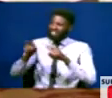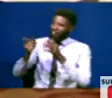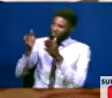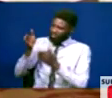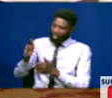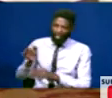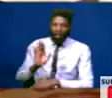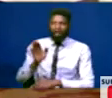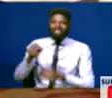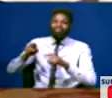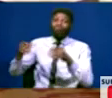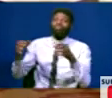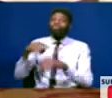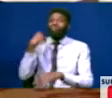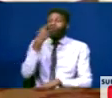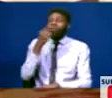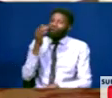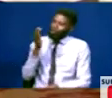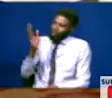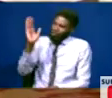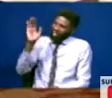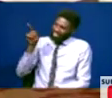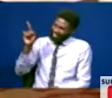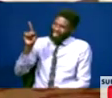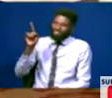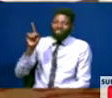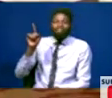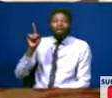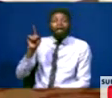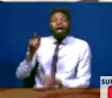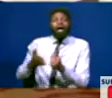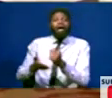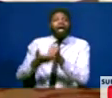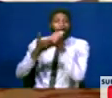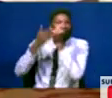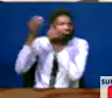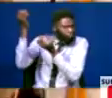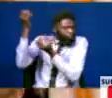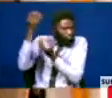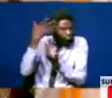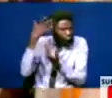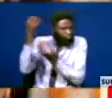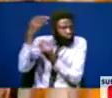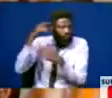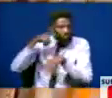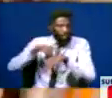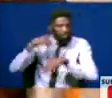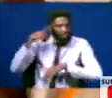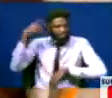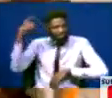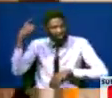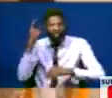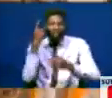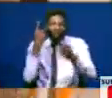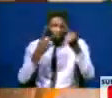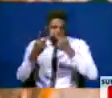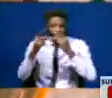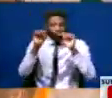watu ambaye Mungu alikuwa akiwapa maneno kwa ndoto, kwa maono.